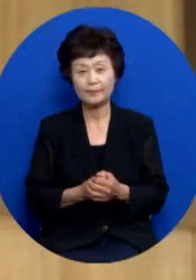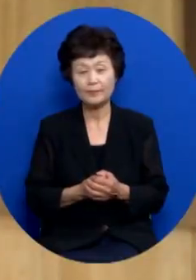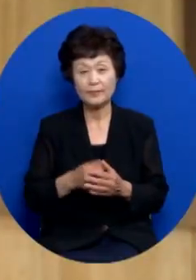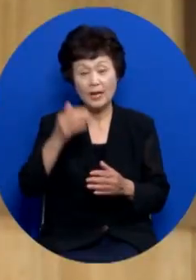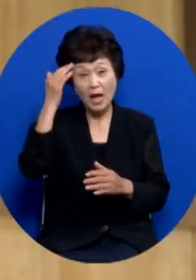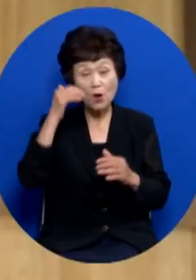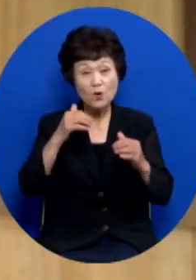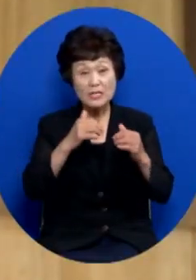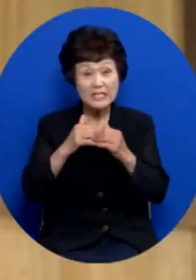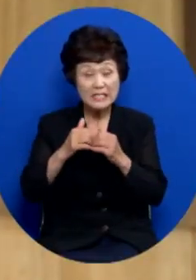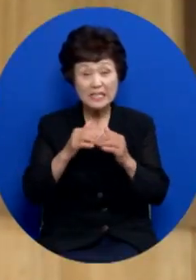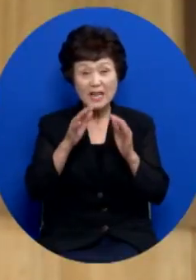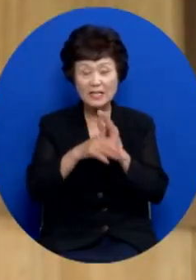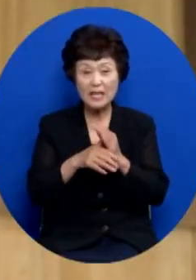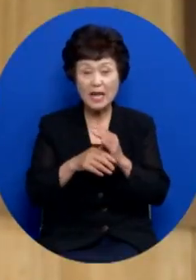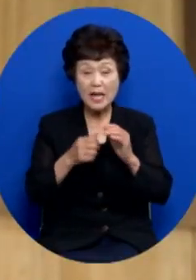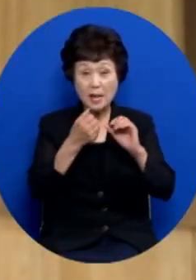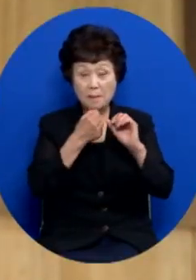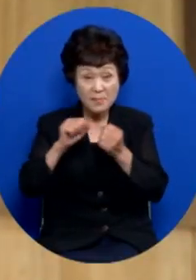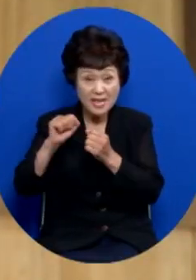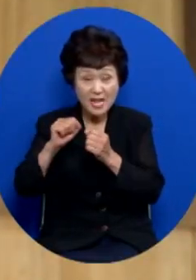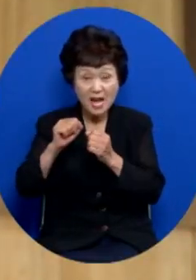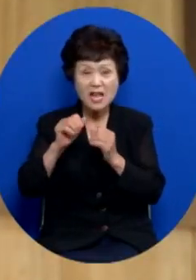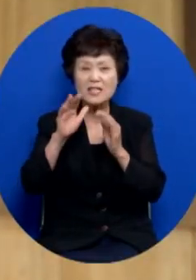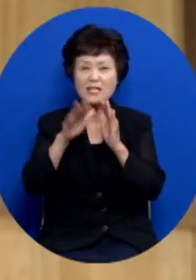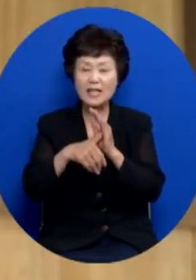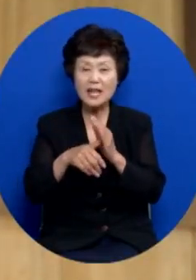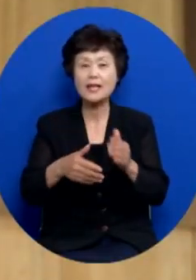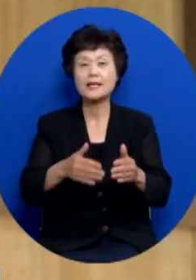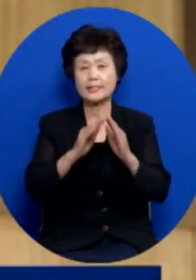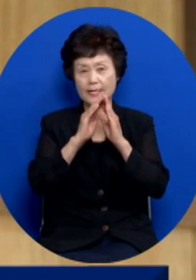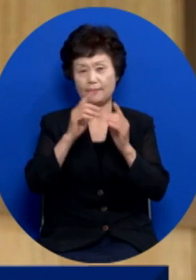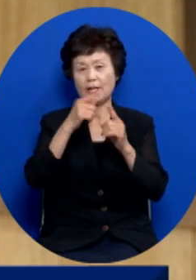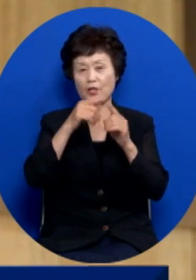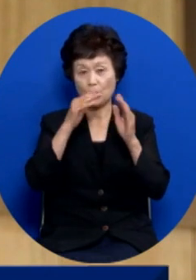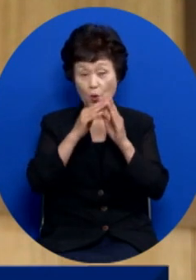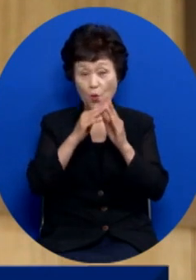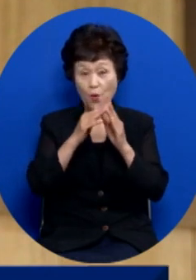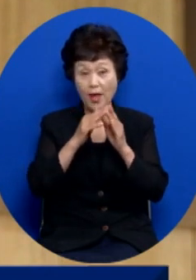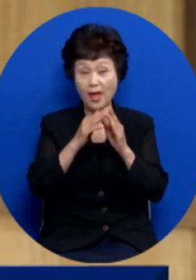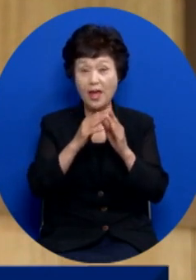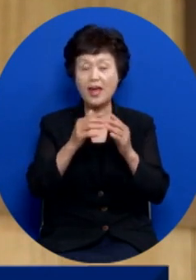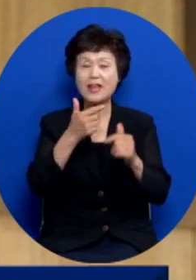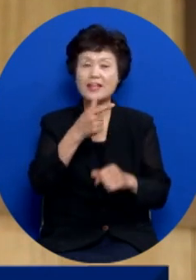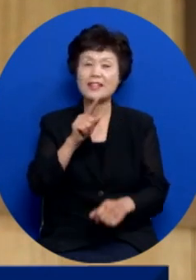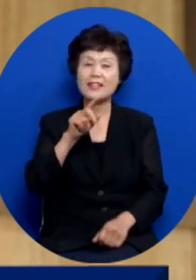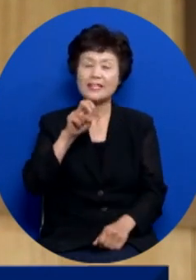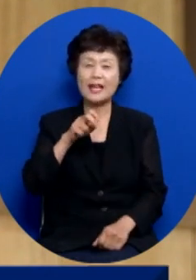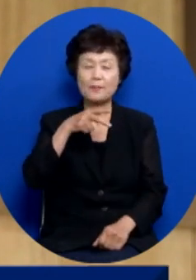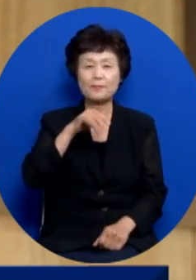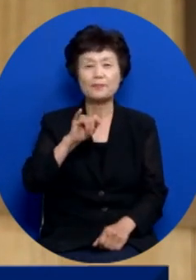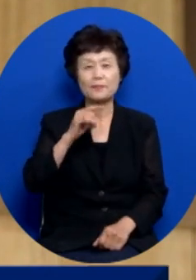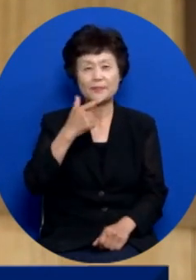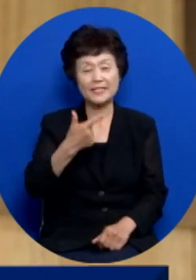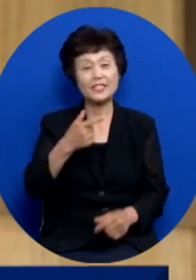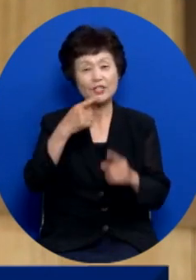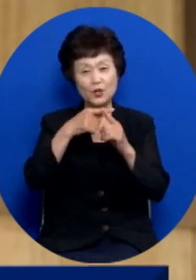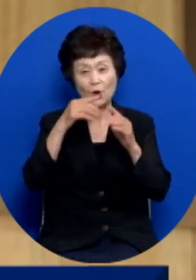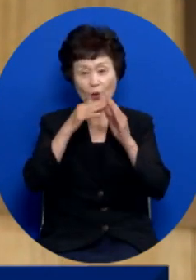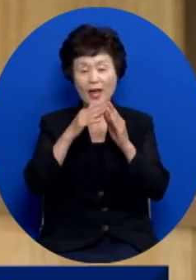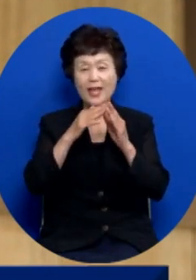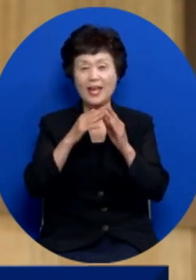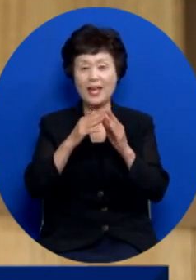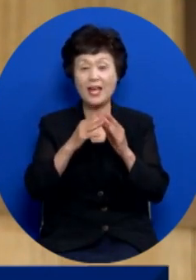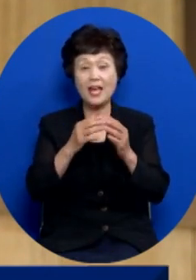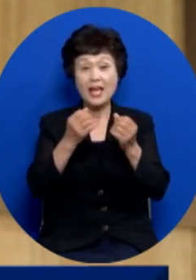한국 전쟁 당시 피난 가운데 설립된 한 교회가 있습니다. 대구 남신교회인데요. 설립 73주년을 맞은 남신교회가